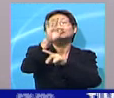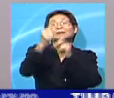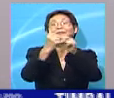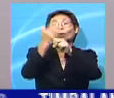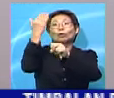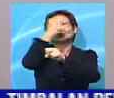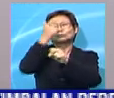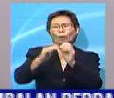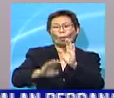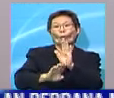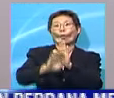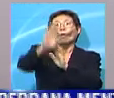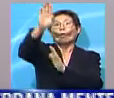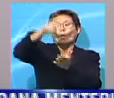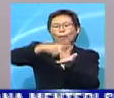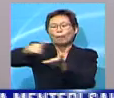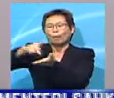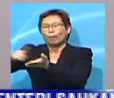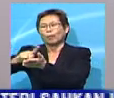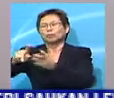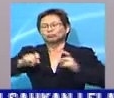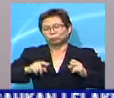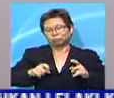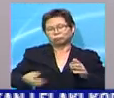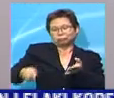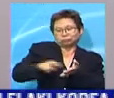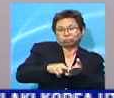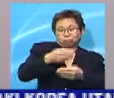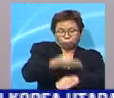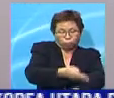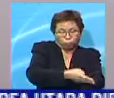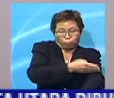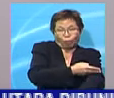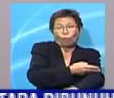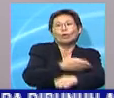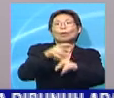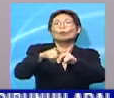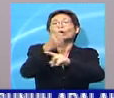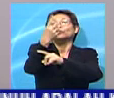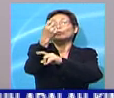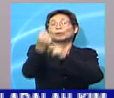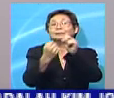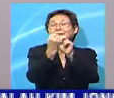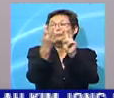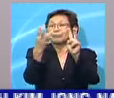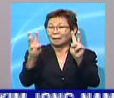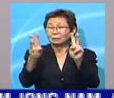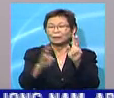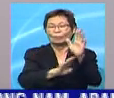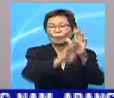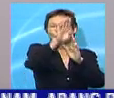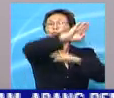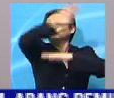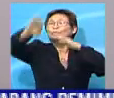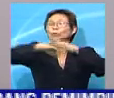peningkatan berterusan perbelanjaan sektor swasta catatan prestasi suku terakhir 2016 itu menjadikan pertumbuhan